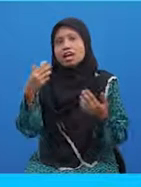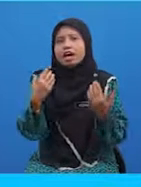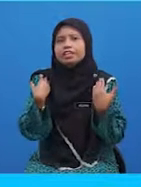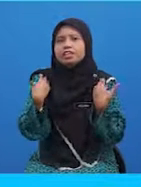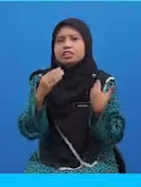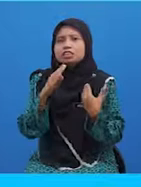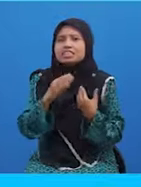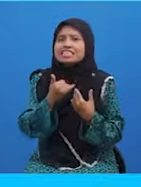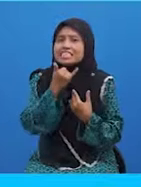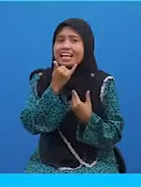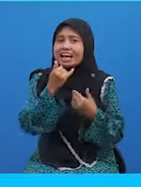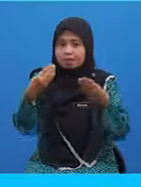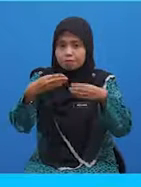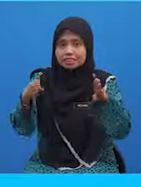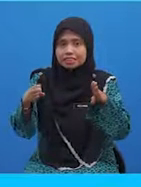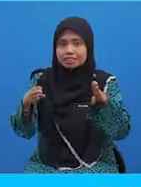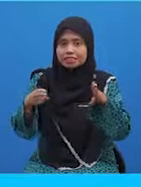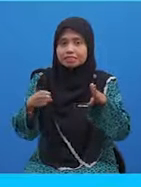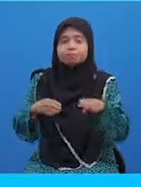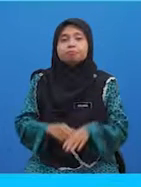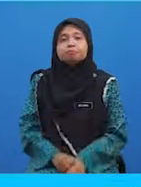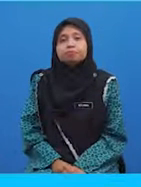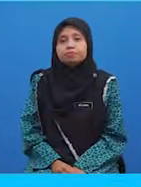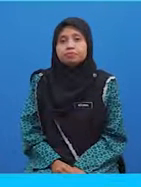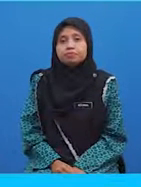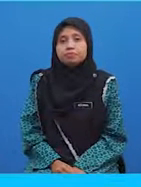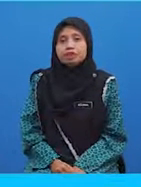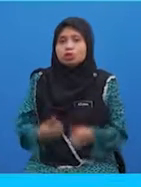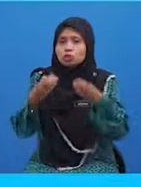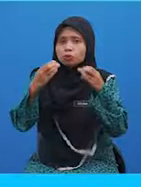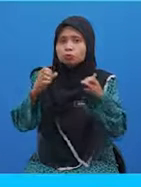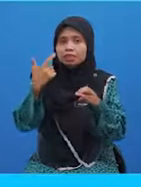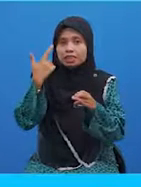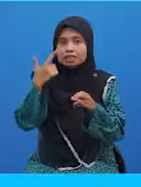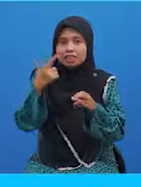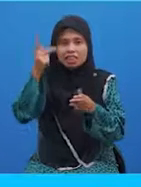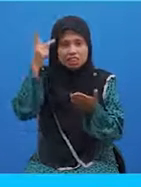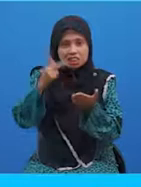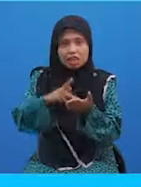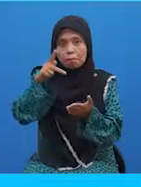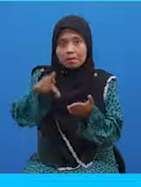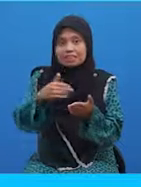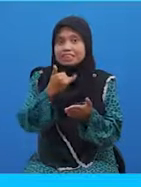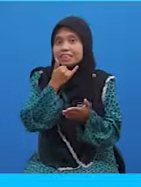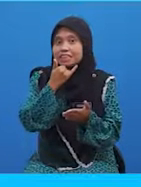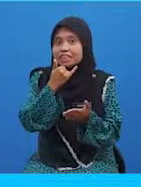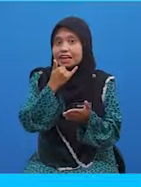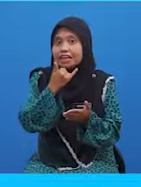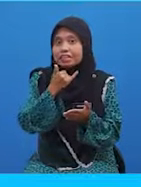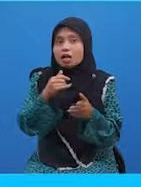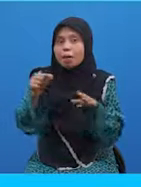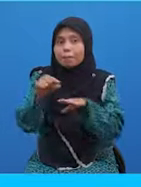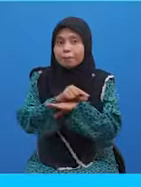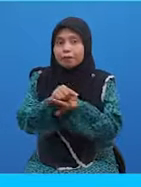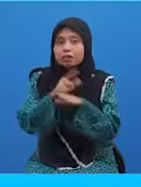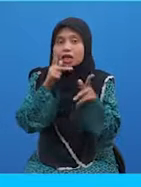beberapa kesalahan bahasa dalam bait-bait tadi. Cuba lihat dan kenal pasti kesalahan-kesalahan penggunaan